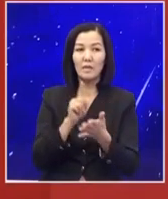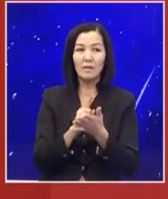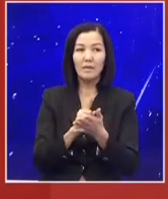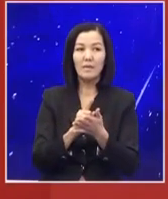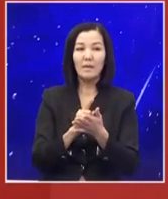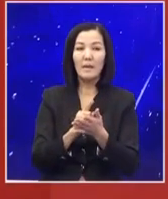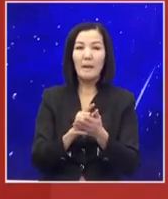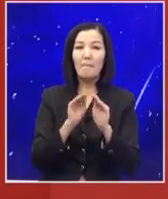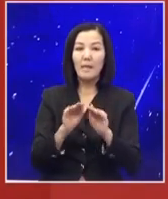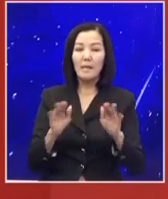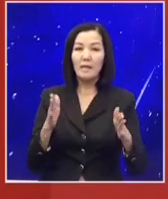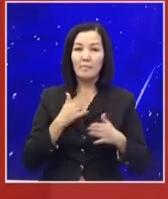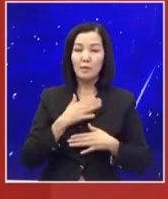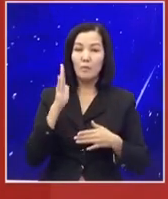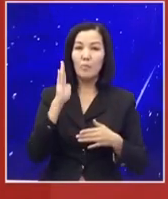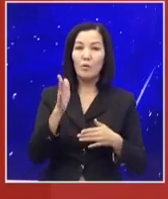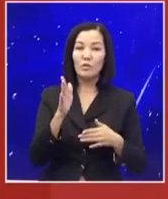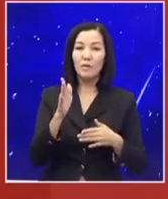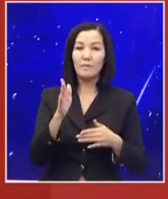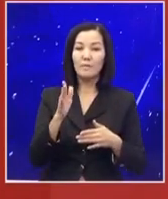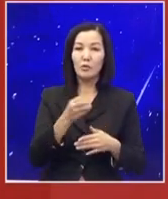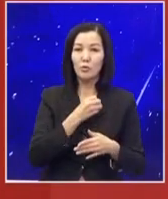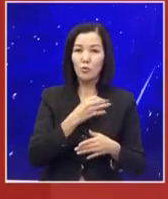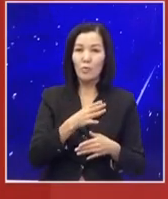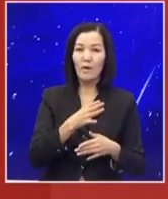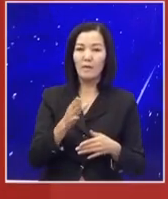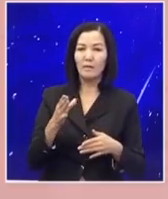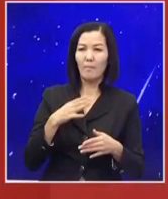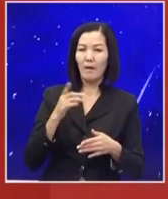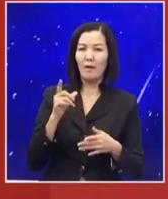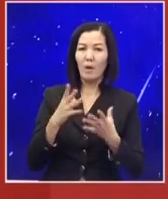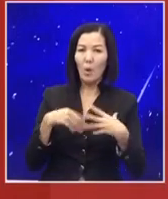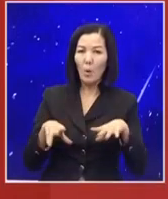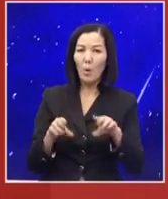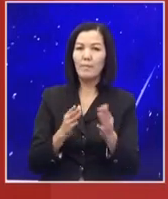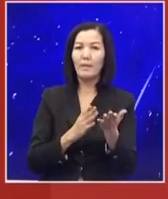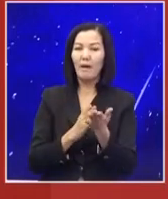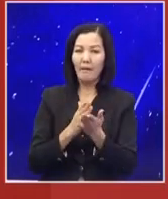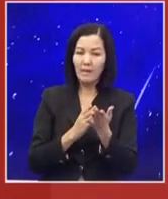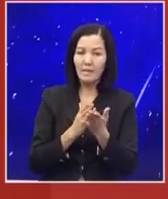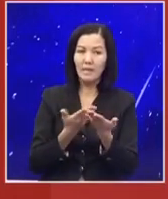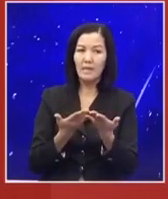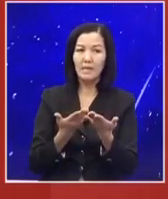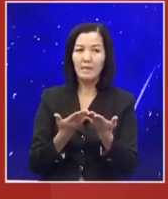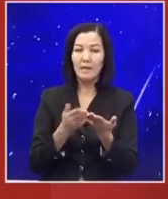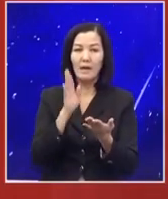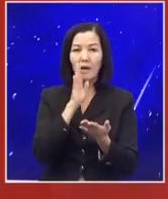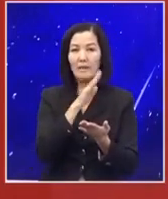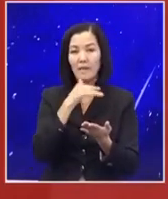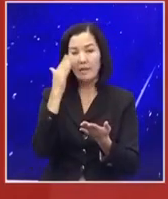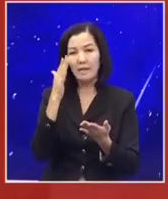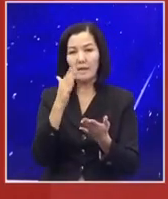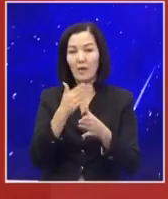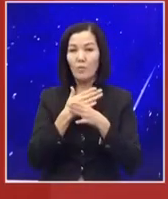пе? Болашақта енді өзіміздің меценат кісілеріміз, қоғам қайраткерлеріміз, қалталы азаматтар, ата-аналарға,